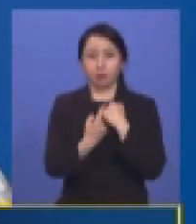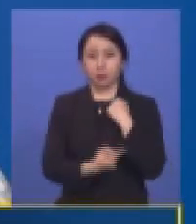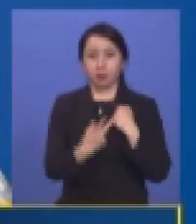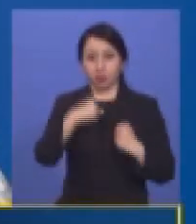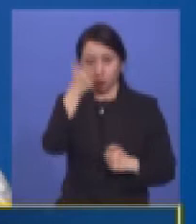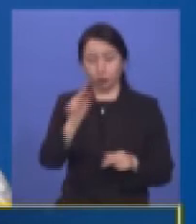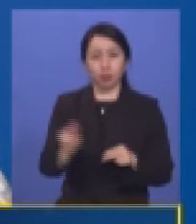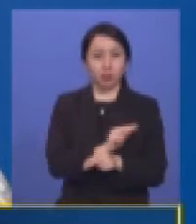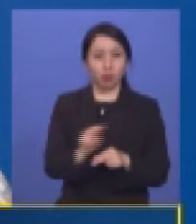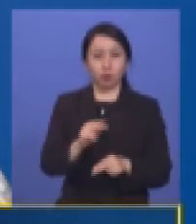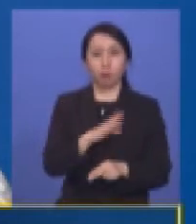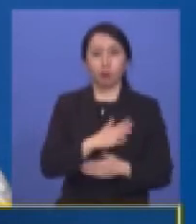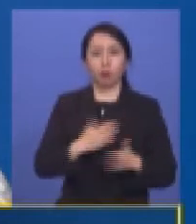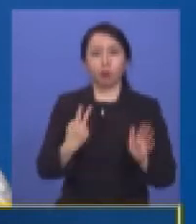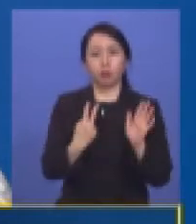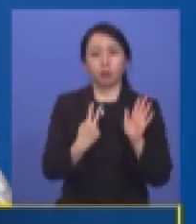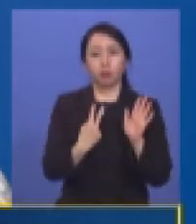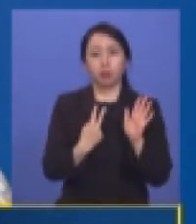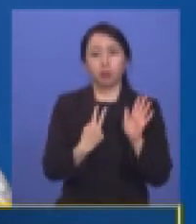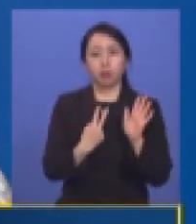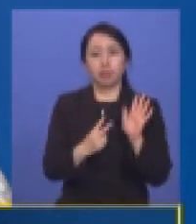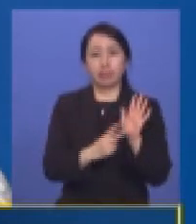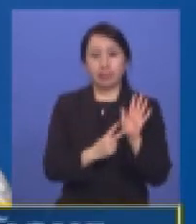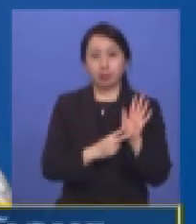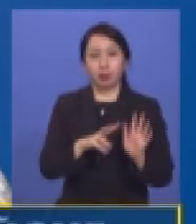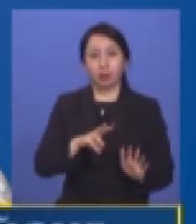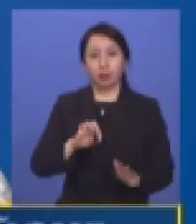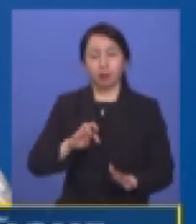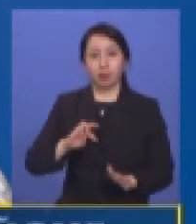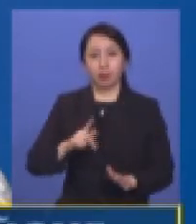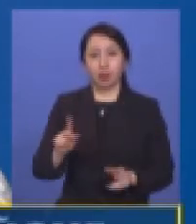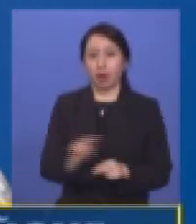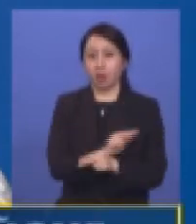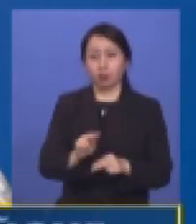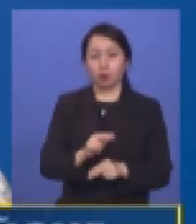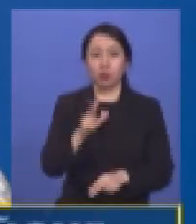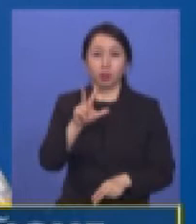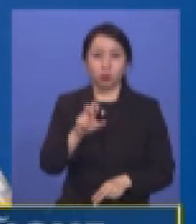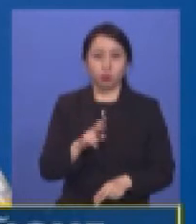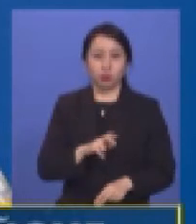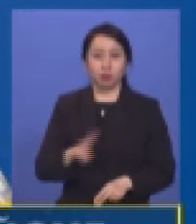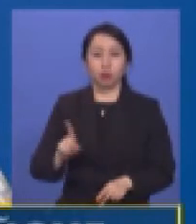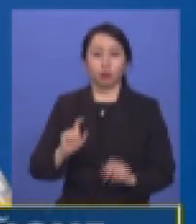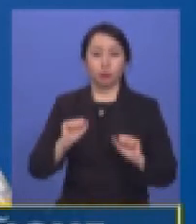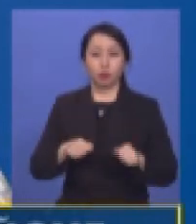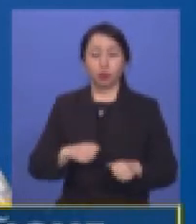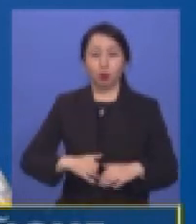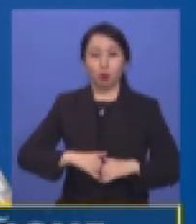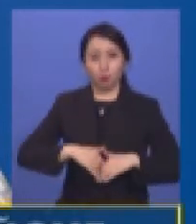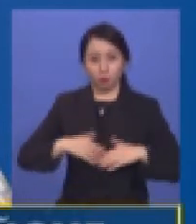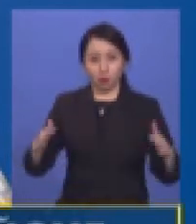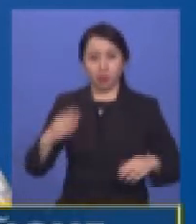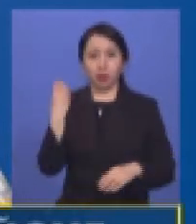на ремонт было выделено более 70 миллиардов тенге отремонтировано более 300 километров что позволило увеличить долю